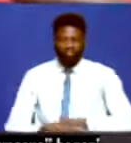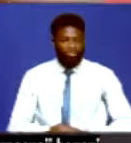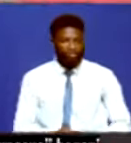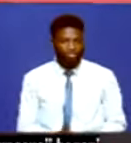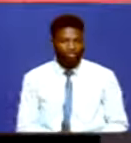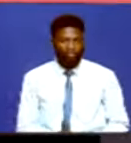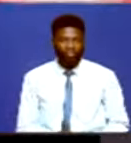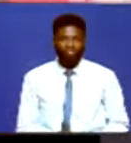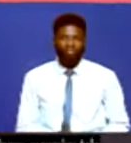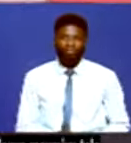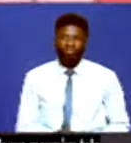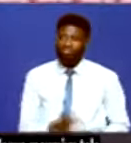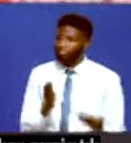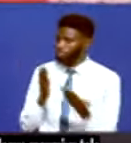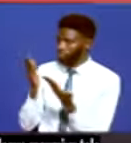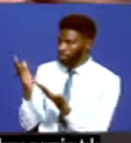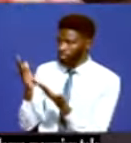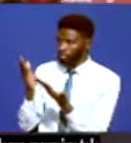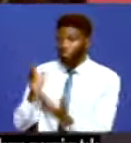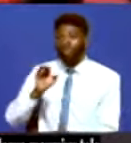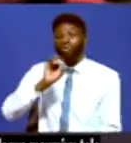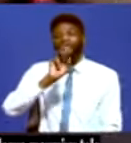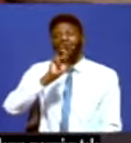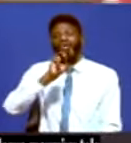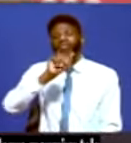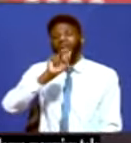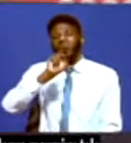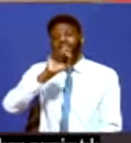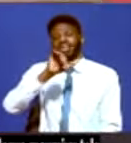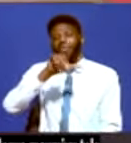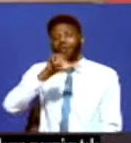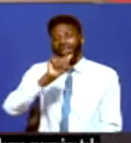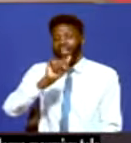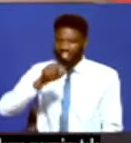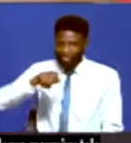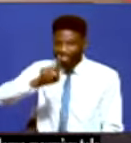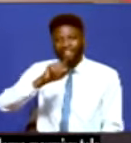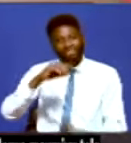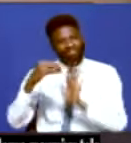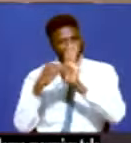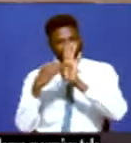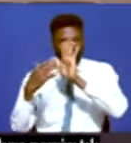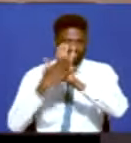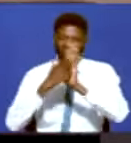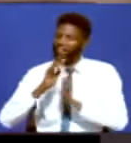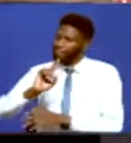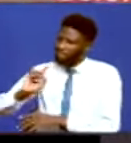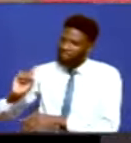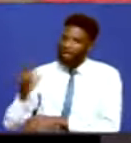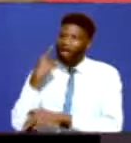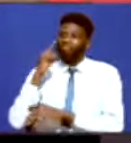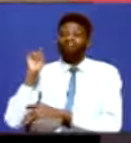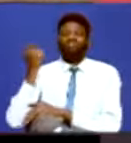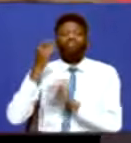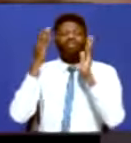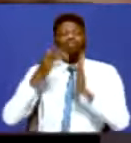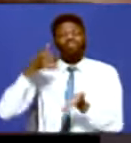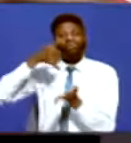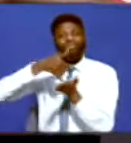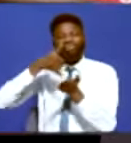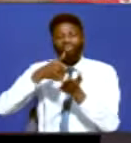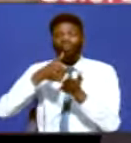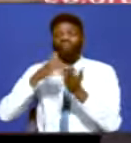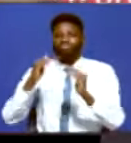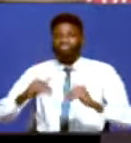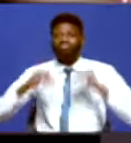Na mwanariadha Ferdinand Omanyala aandikisha historia kwa kuwa Mkenya wa kwanza kufuzu kwa nusu finali ya mbio za mita